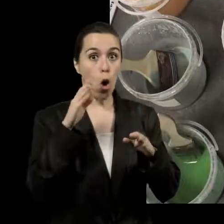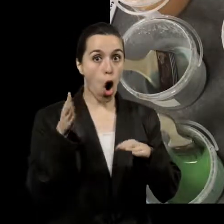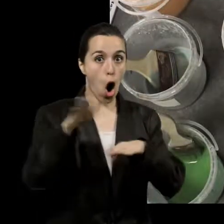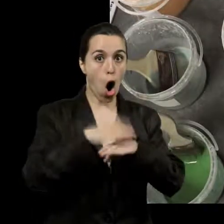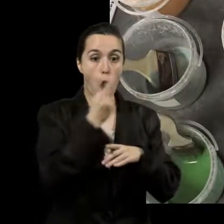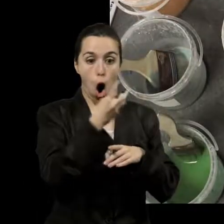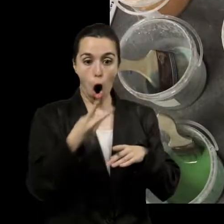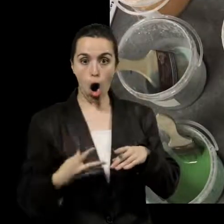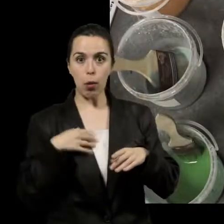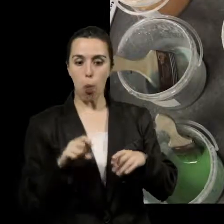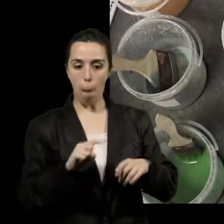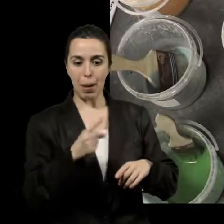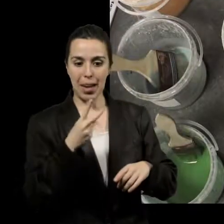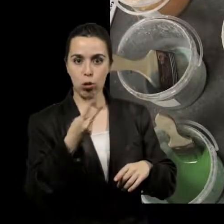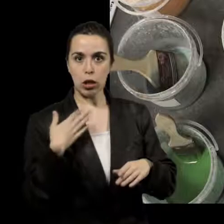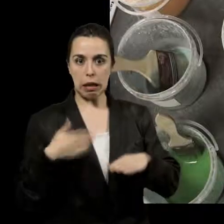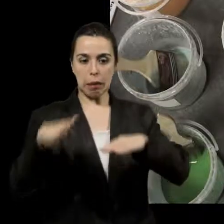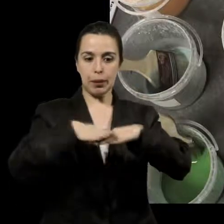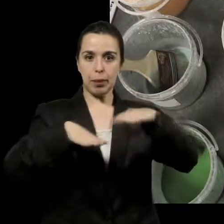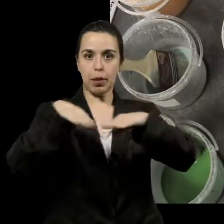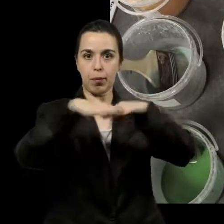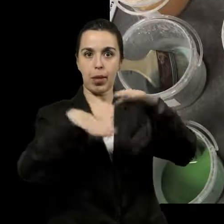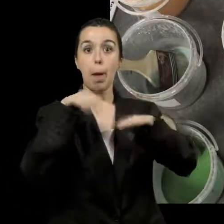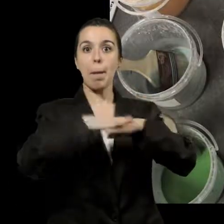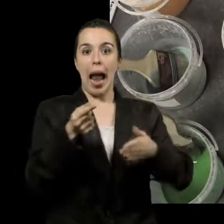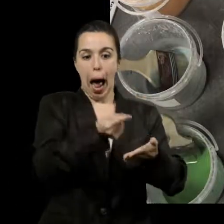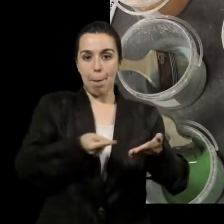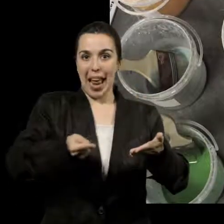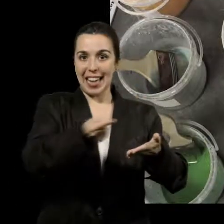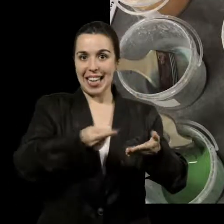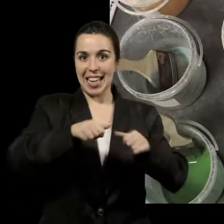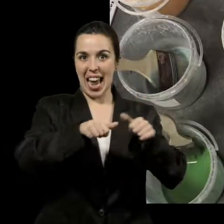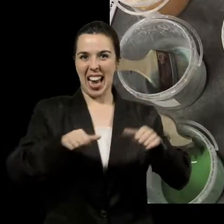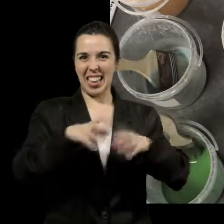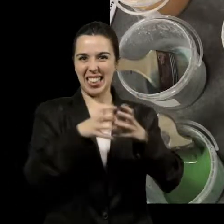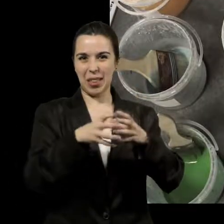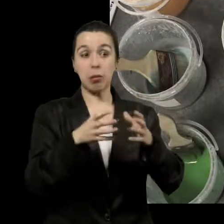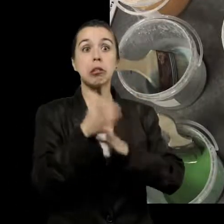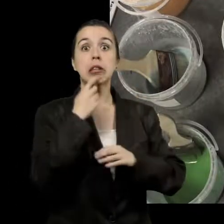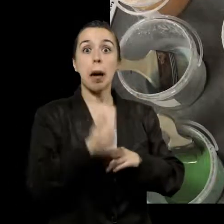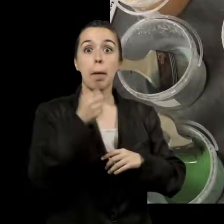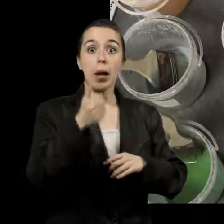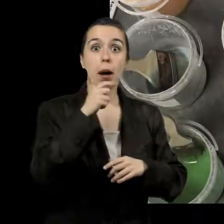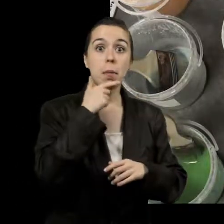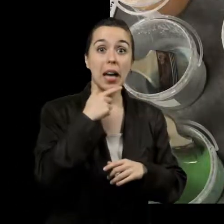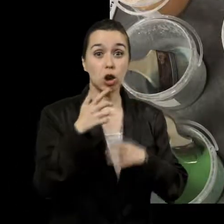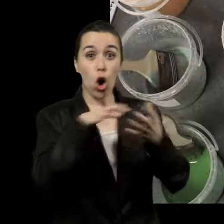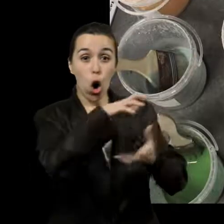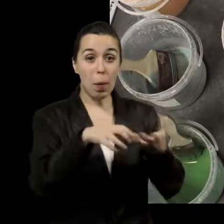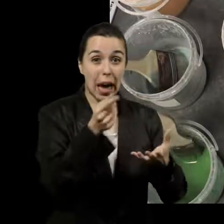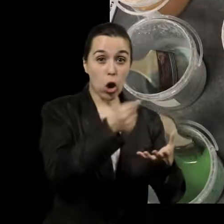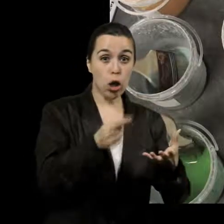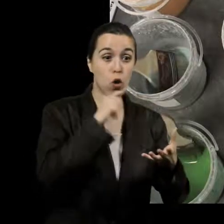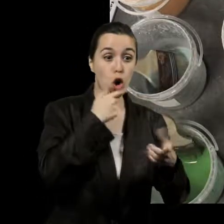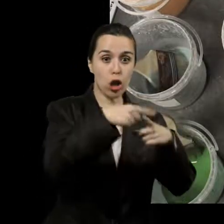estan ordenades. Generalment s'utilitza més d'una plantilla per configurar tot el dibuix. Com més elaborat és el model, més